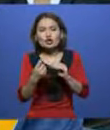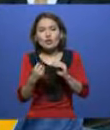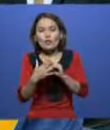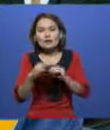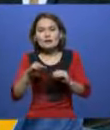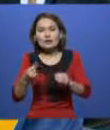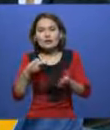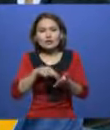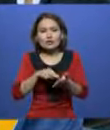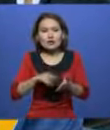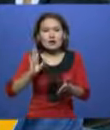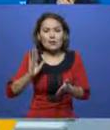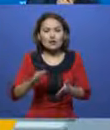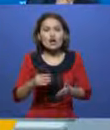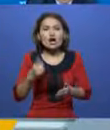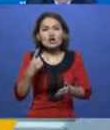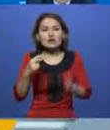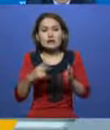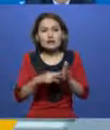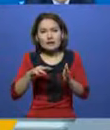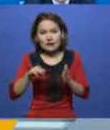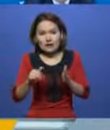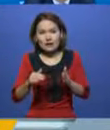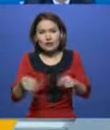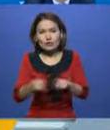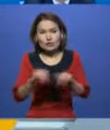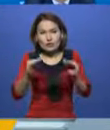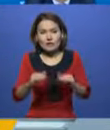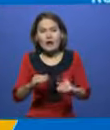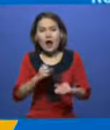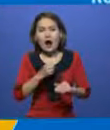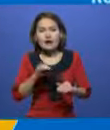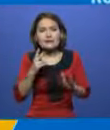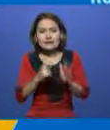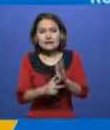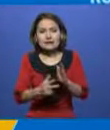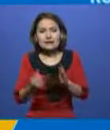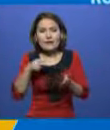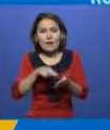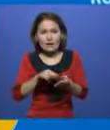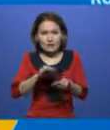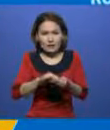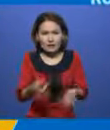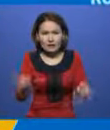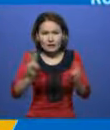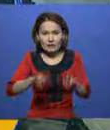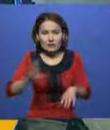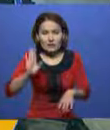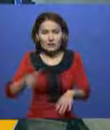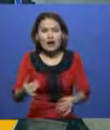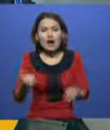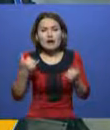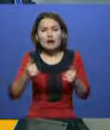отынының құны да 107 теңгеге төмендемек, тек Ай-80 бағасы ғана өзгеріссіз қалмақ. Бұған әлемдегі мұнай бағасының арзандауы түрткі